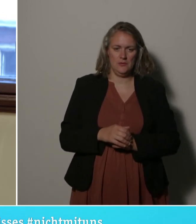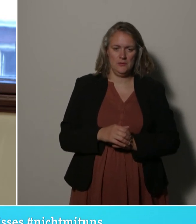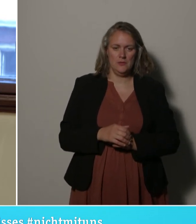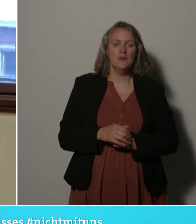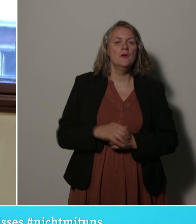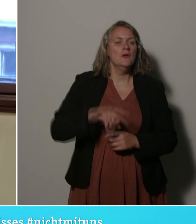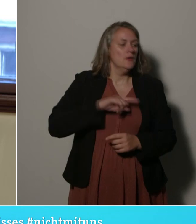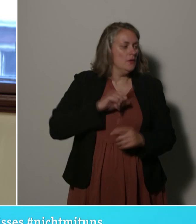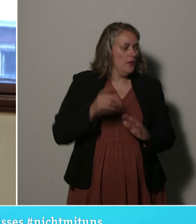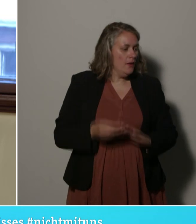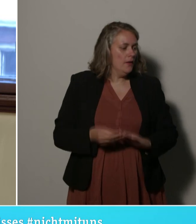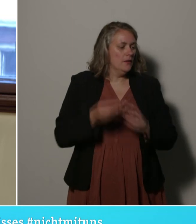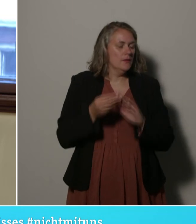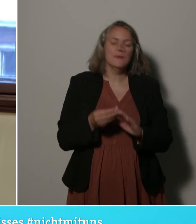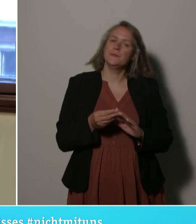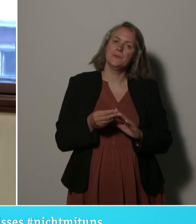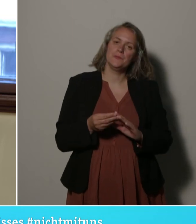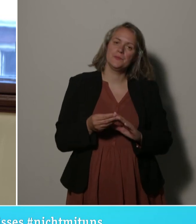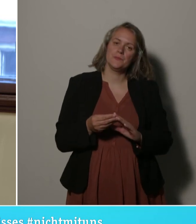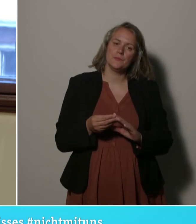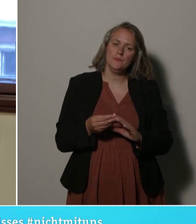Wir unterstützen aber auf jeden Fall den